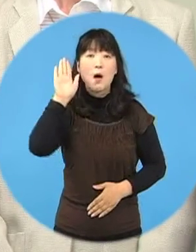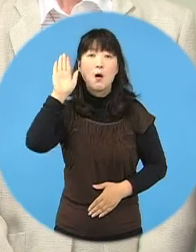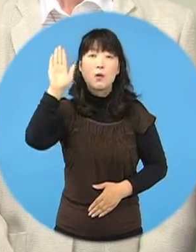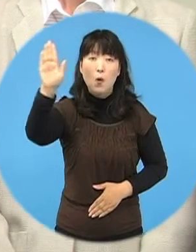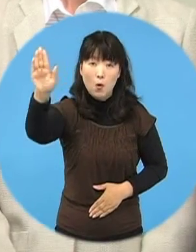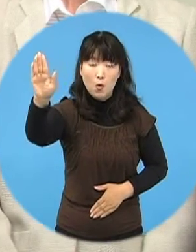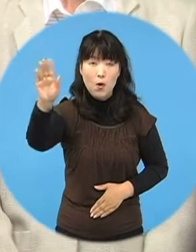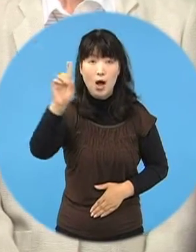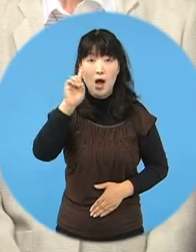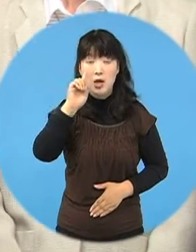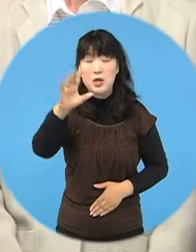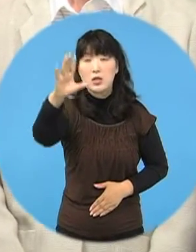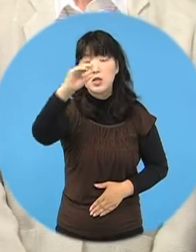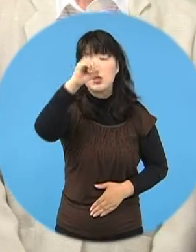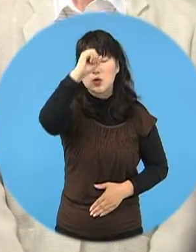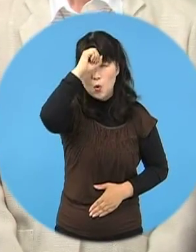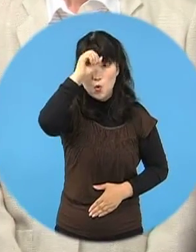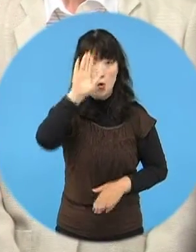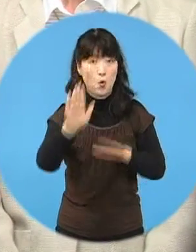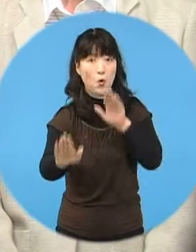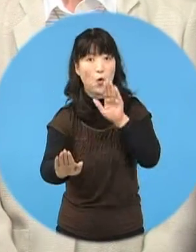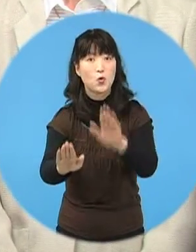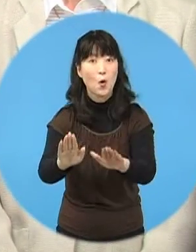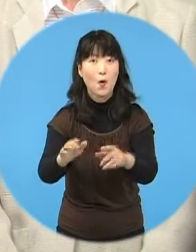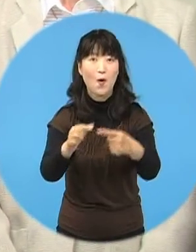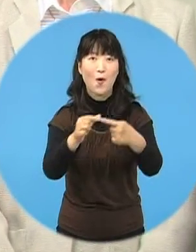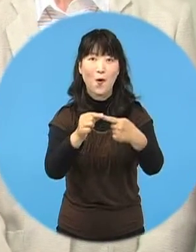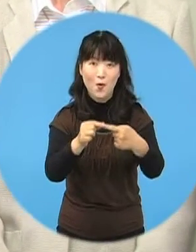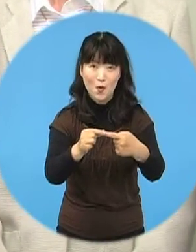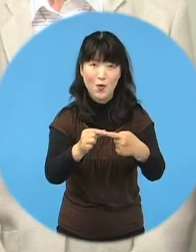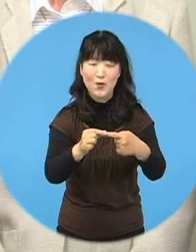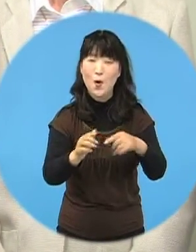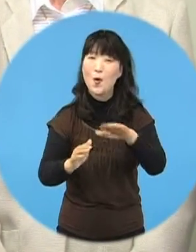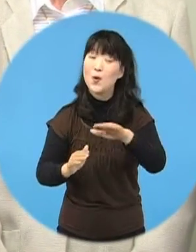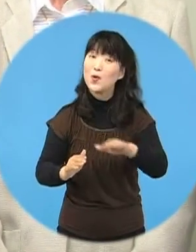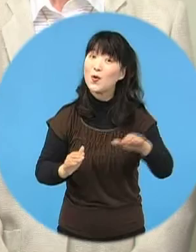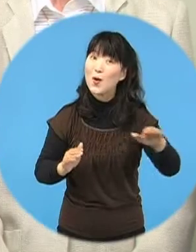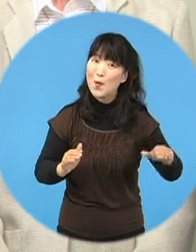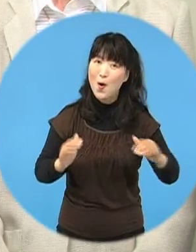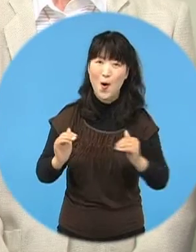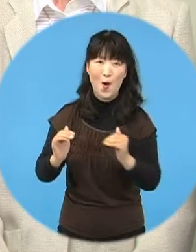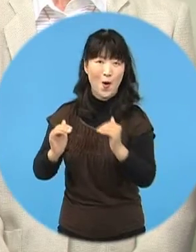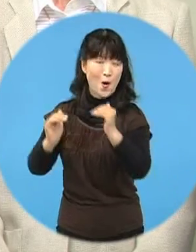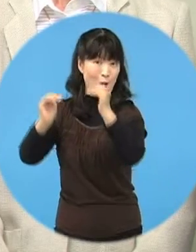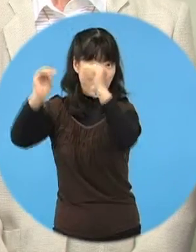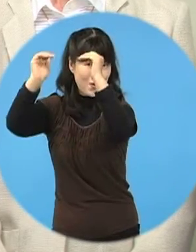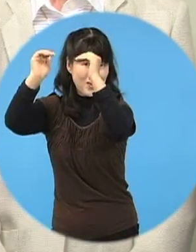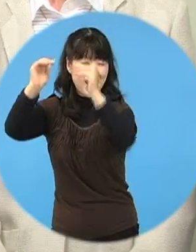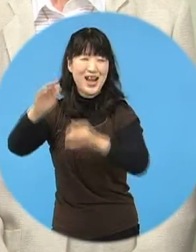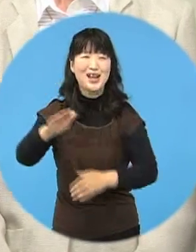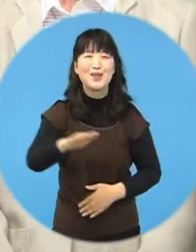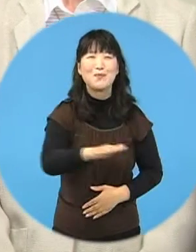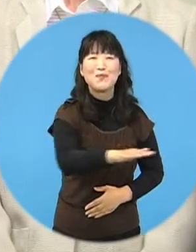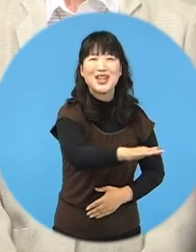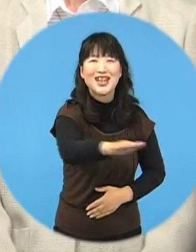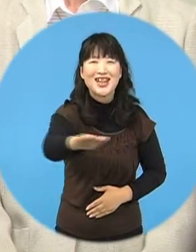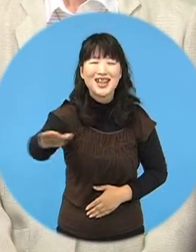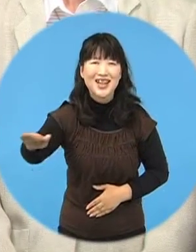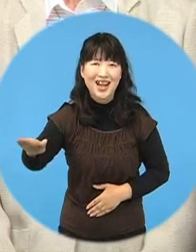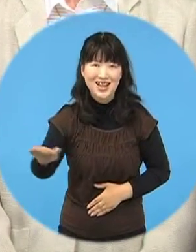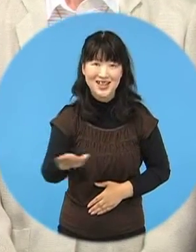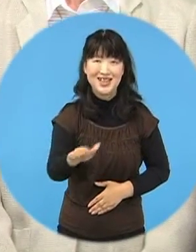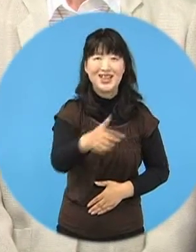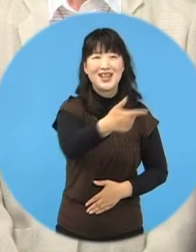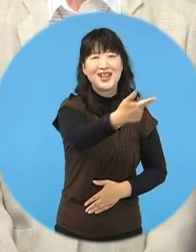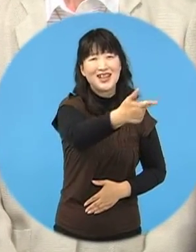知症の予防のみならず、子どもさんから大人の方にまで、すべてにこのケアを必要とする方々